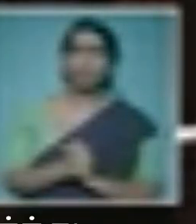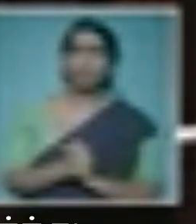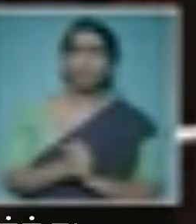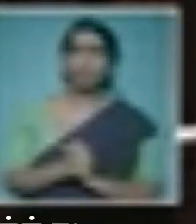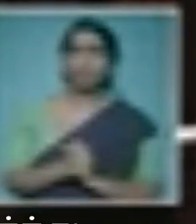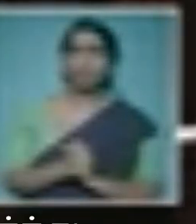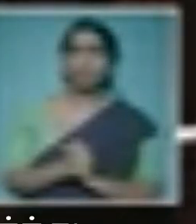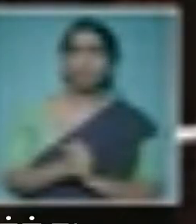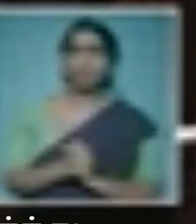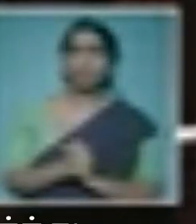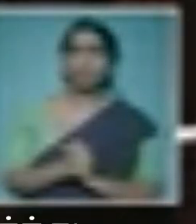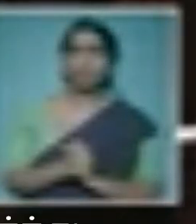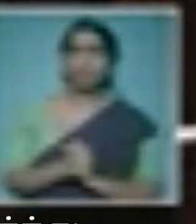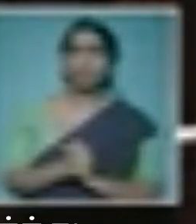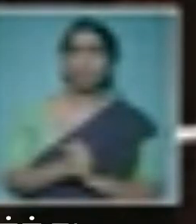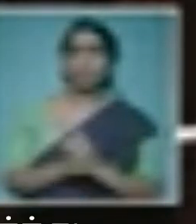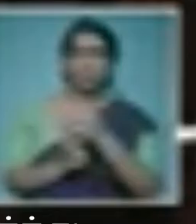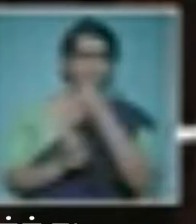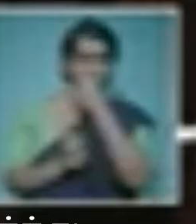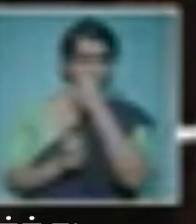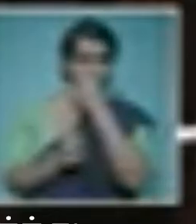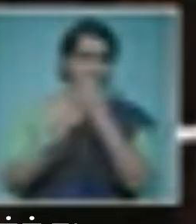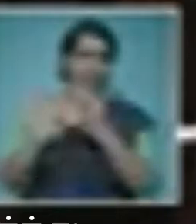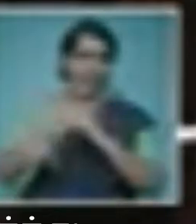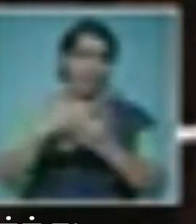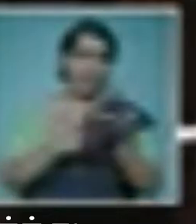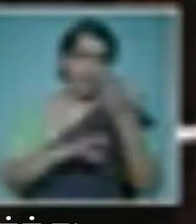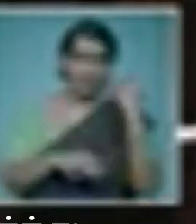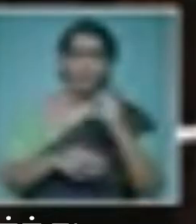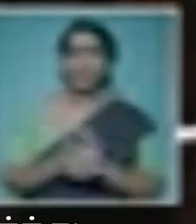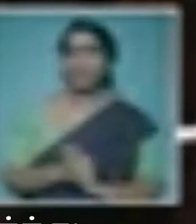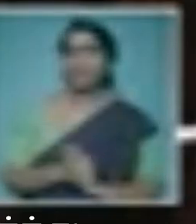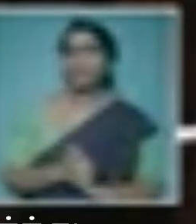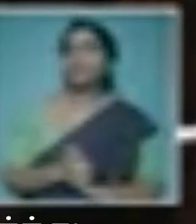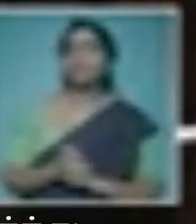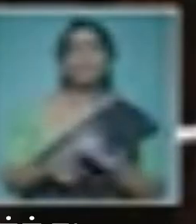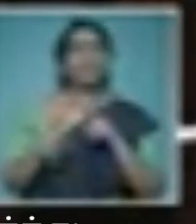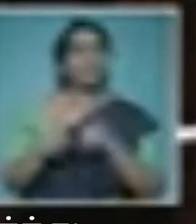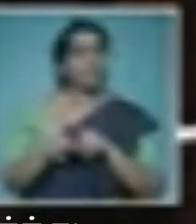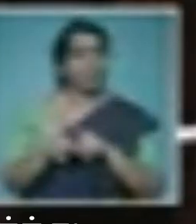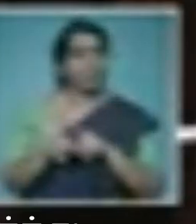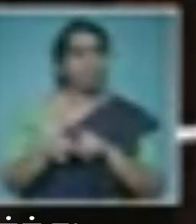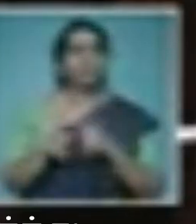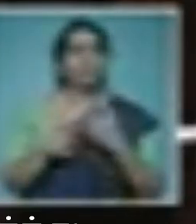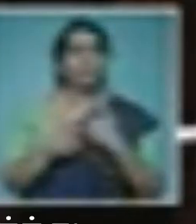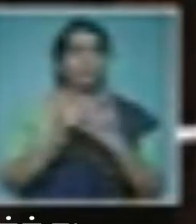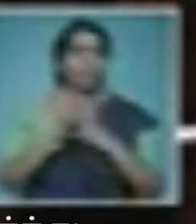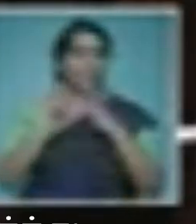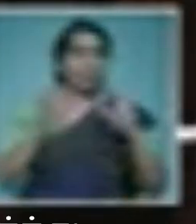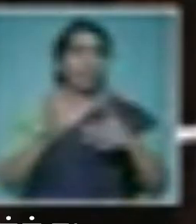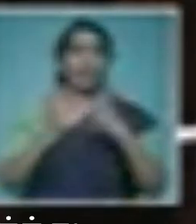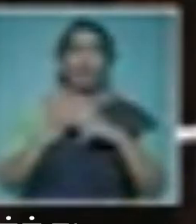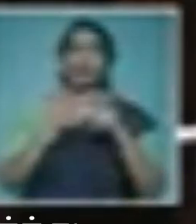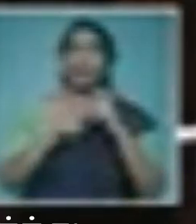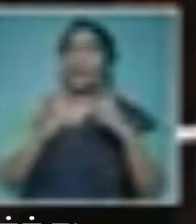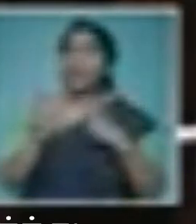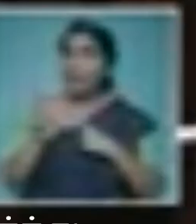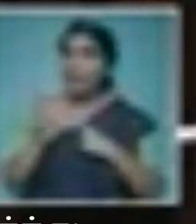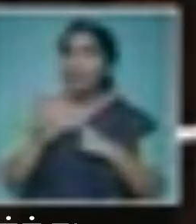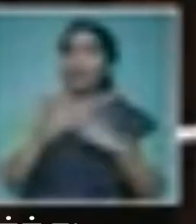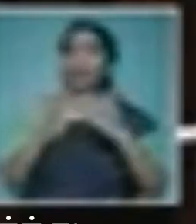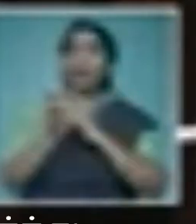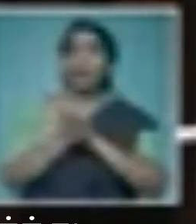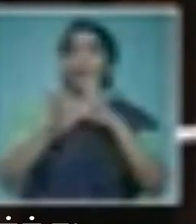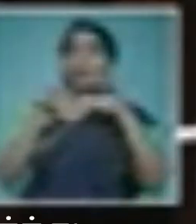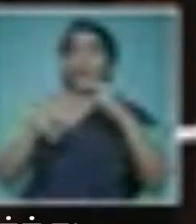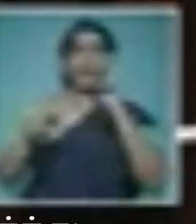නිසා මට විනාඩි කීපයක් දෙන්න තව වැඩිපුර මම කතාව අවසන් කරනවා ඒ වගේම තමයි මම තව ගොඩක් තියෙනවා දැන් UD එක ගත්තම UD එකේ රෙස්ට් හවුස් එක